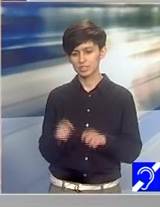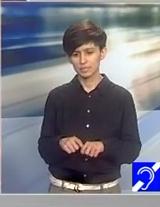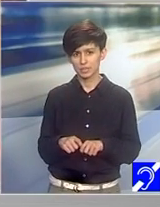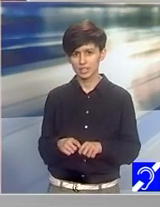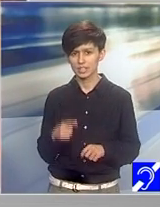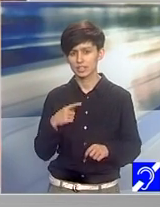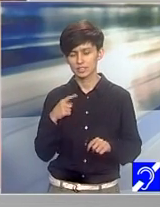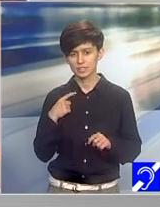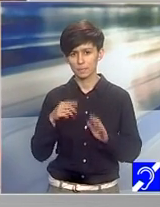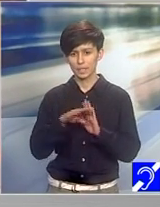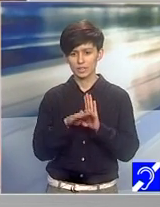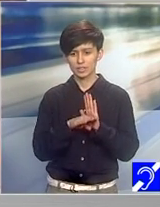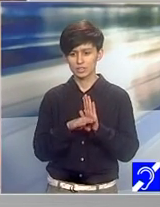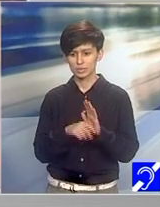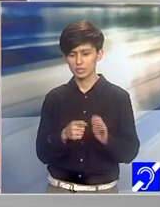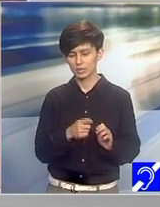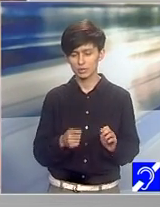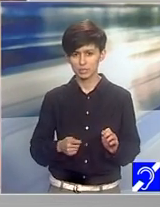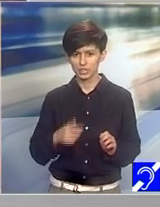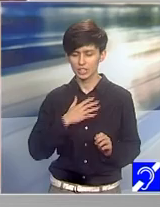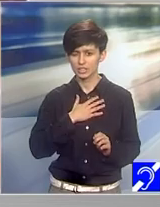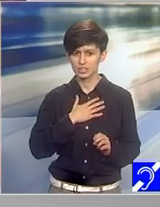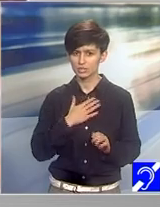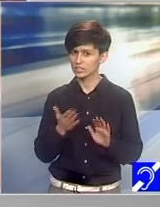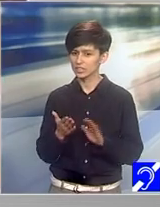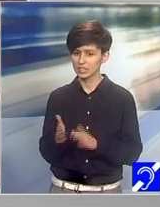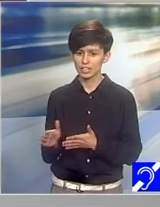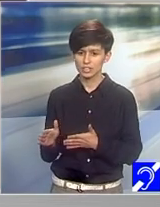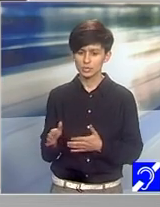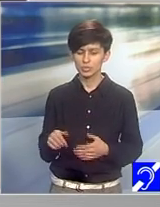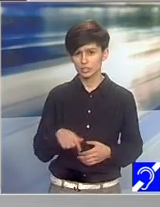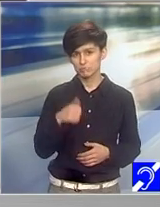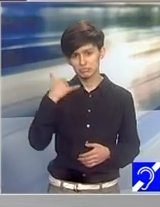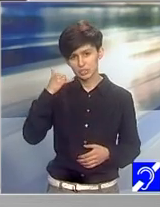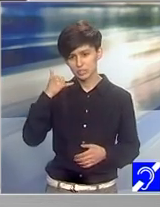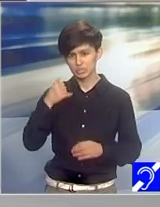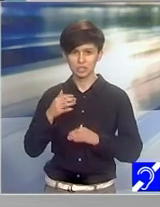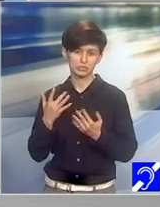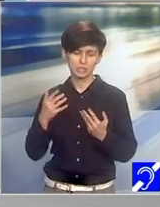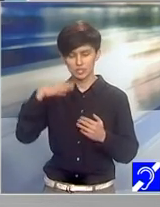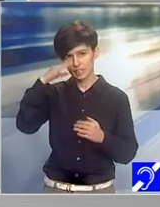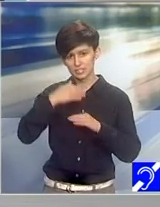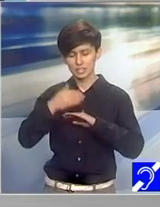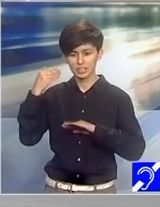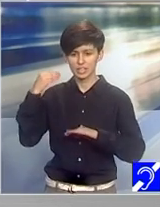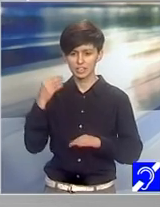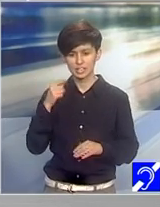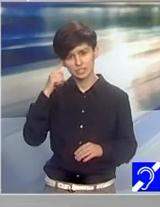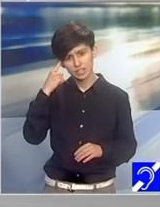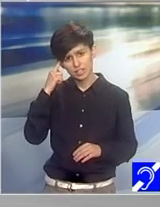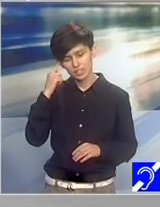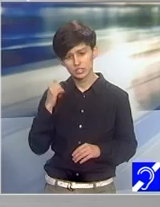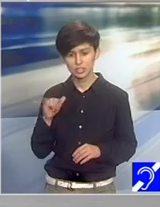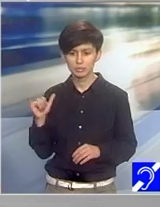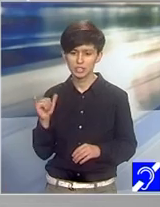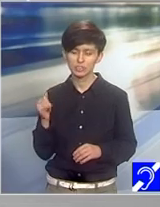la început și dumneavoastră mă sunați cu o zi, două înainte. Ca să știm cine este, de ce vine, ce dorește și cum să-l